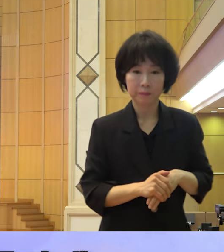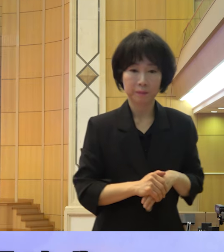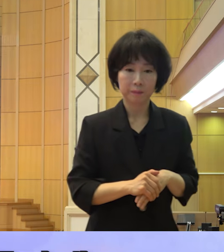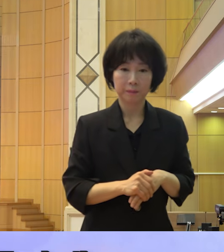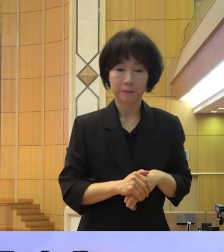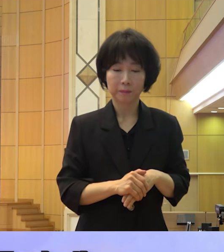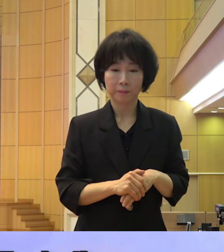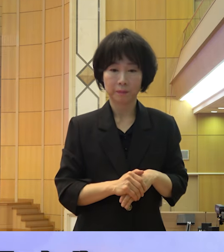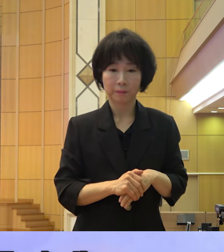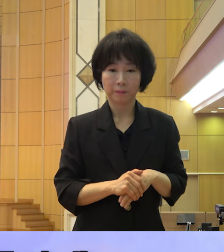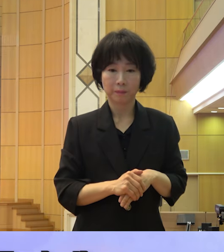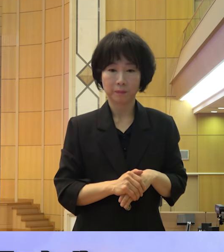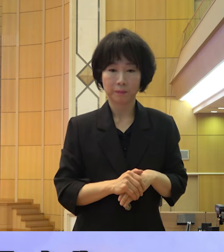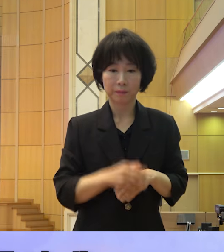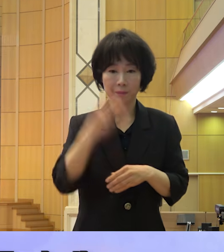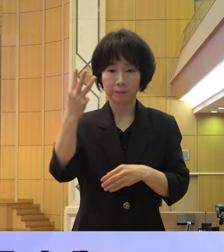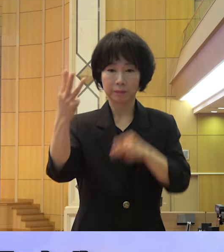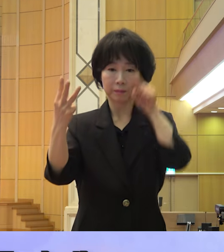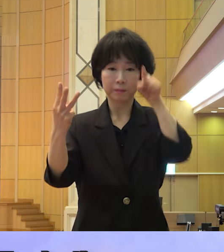구약성경 전도서